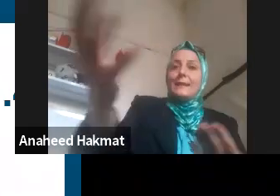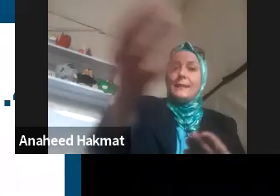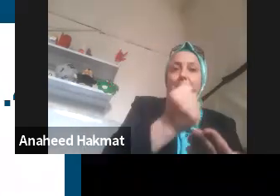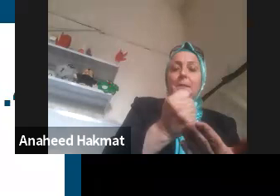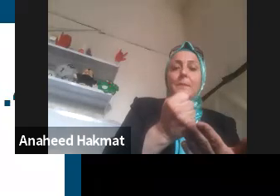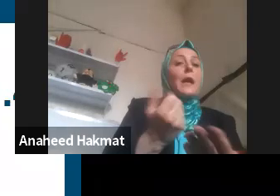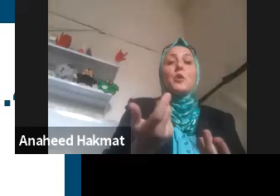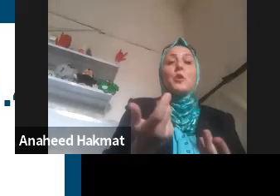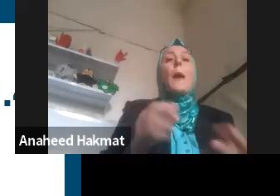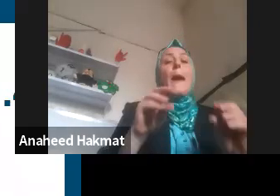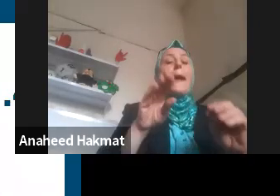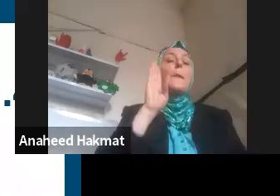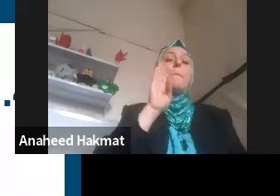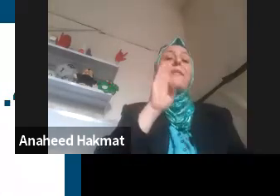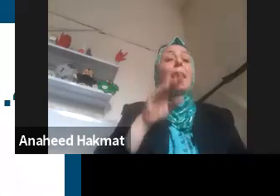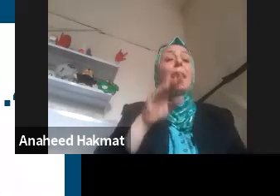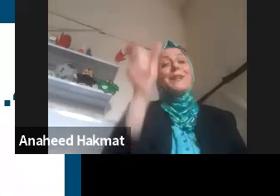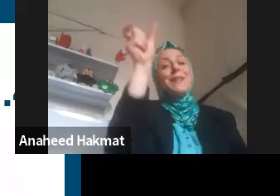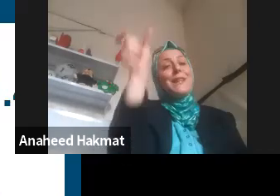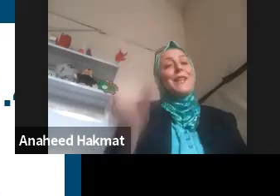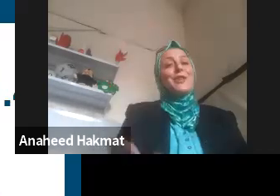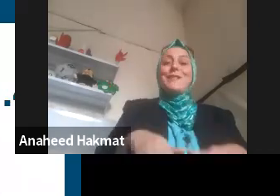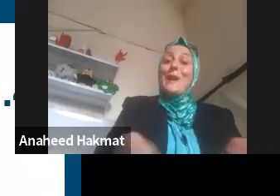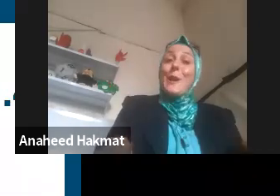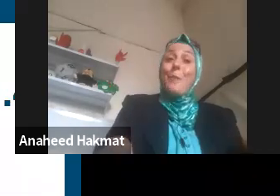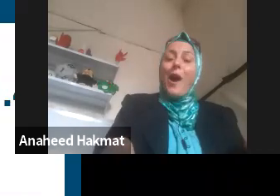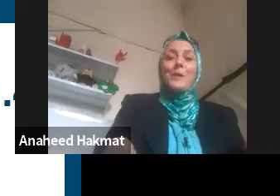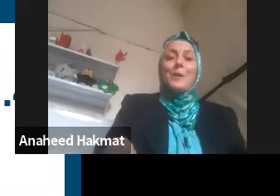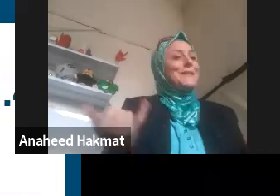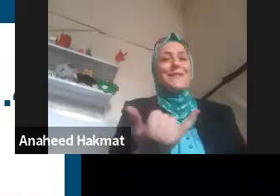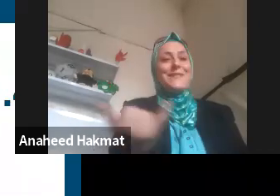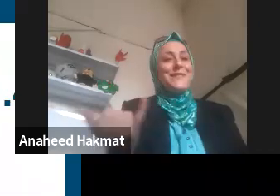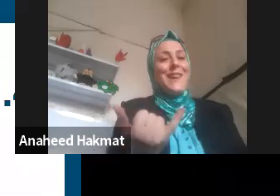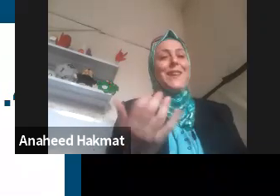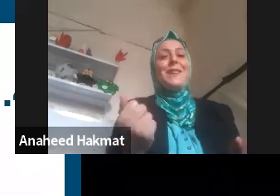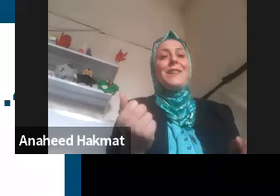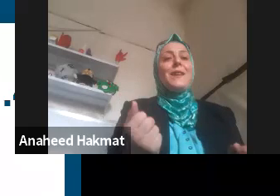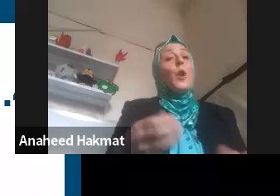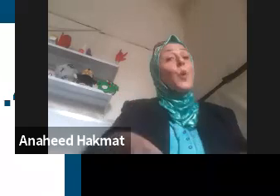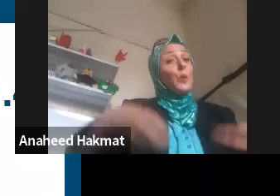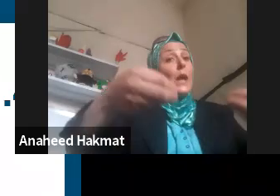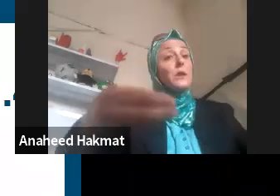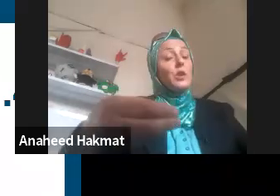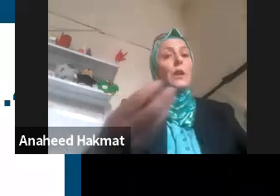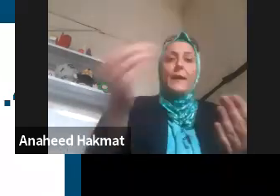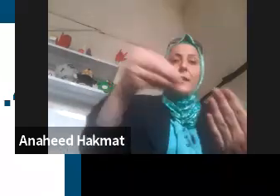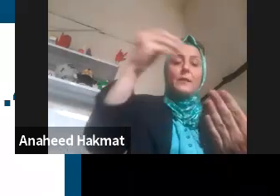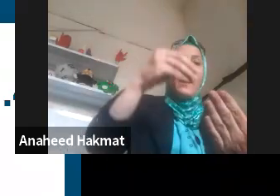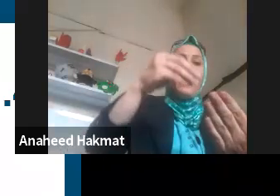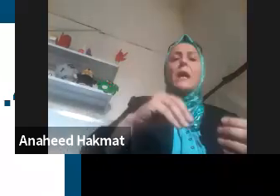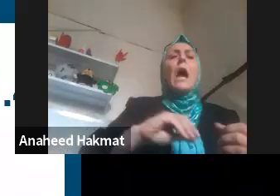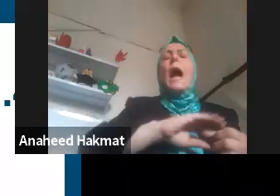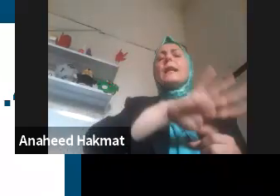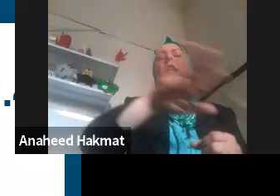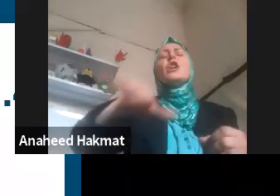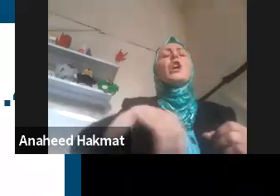الإعاقة كرمال نقدر نأمن برامج ومعدات ميسرة متاحة، إضافة إلى أدوات أخرى تستعمل في التعليم